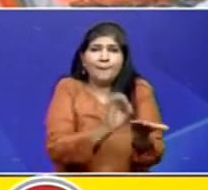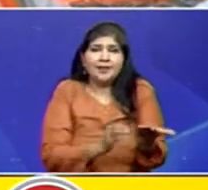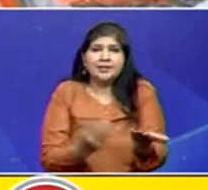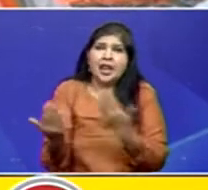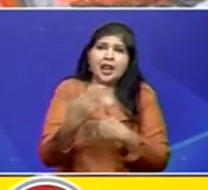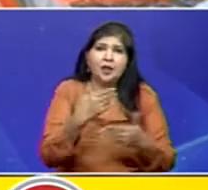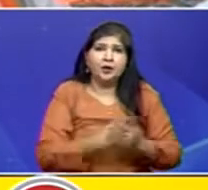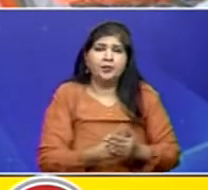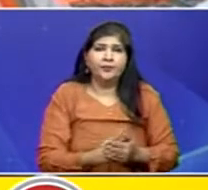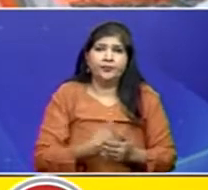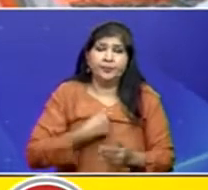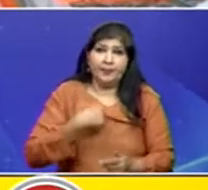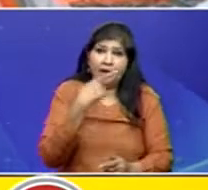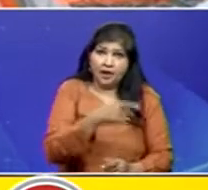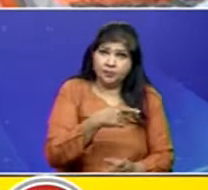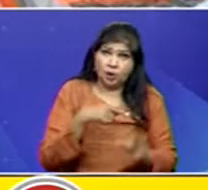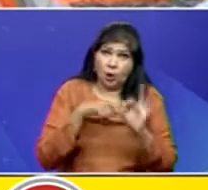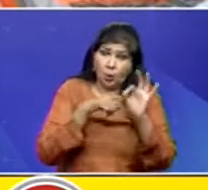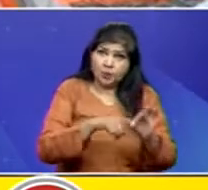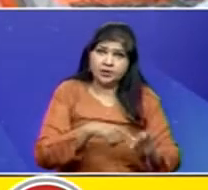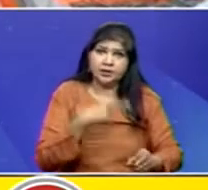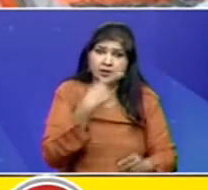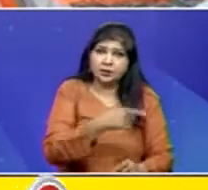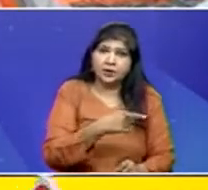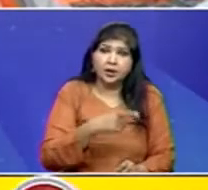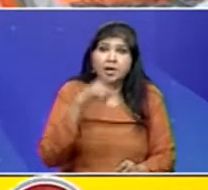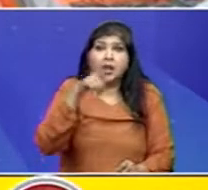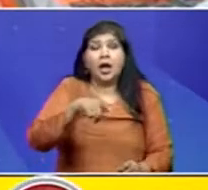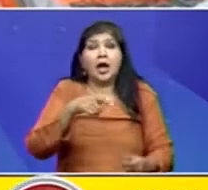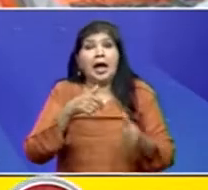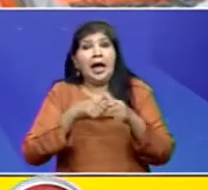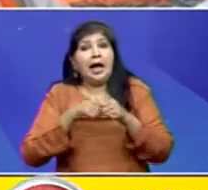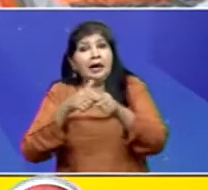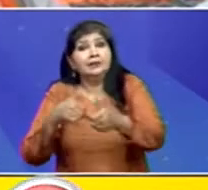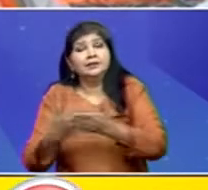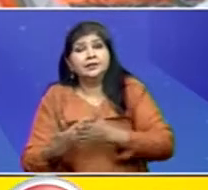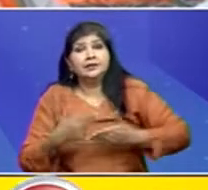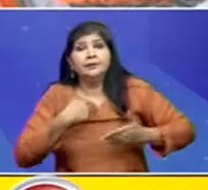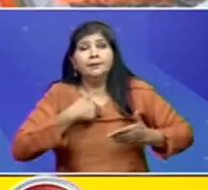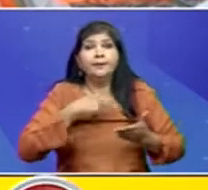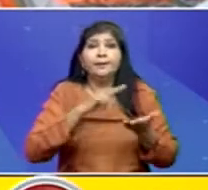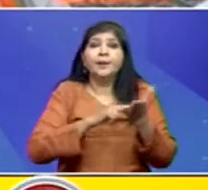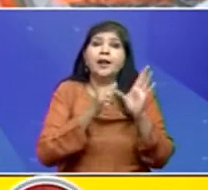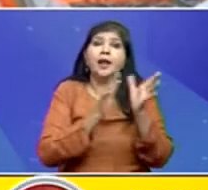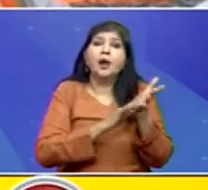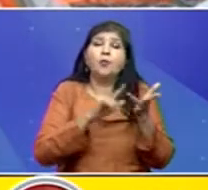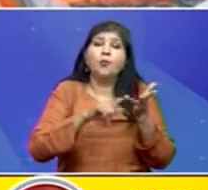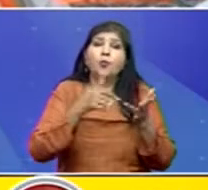अभी मैं आपसे जो पूछने जा रहा हूं आप उनके उत्तर नमो